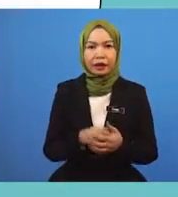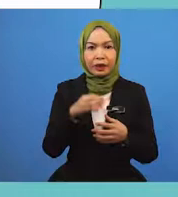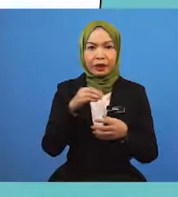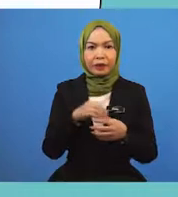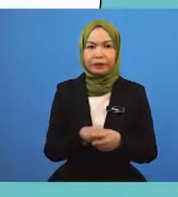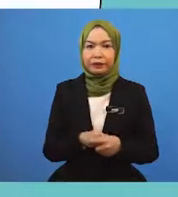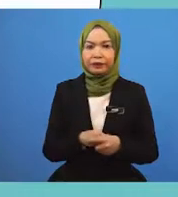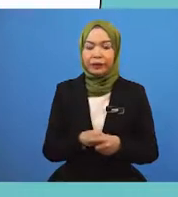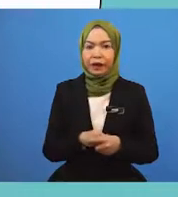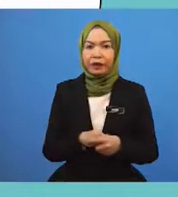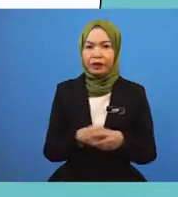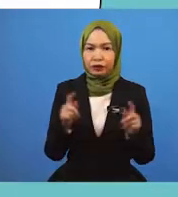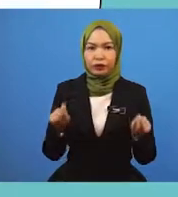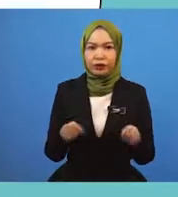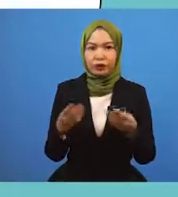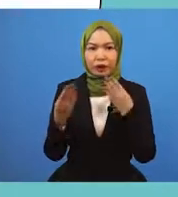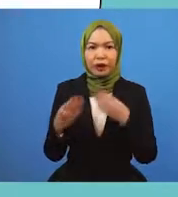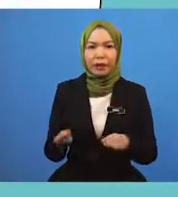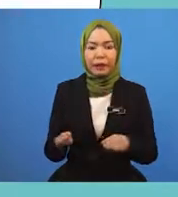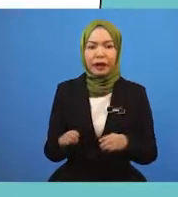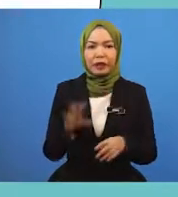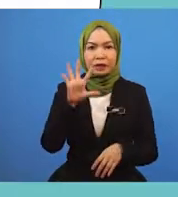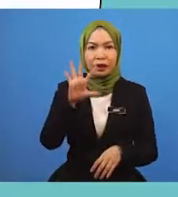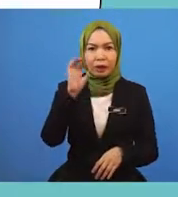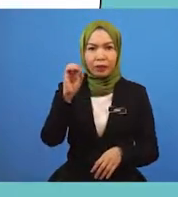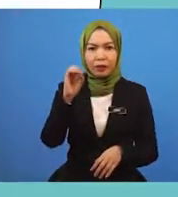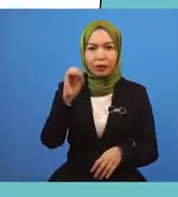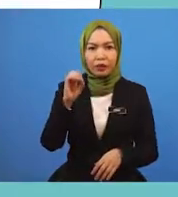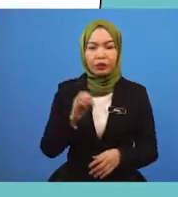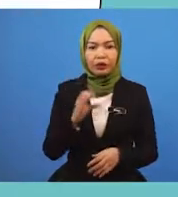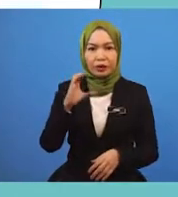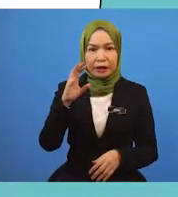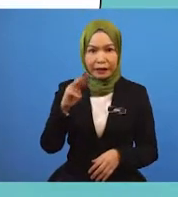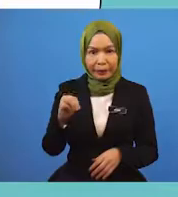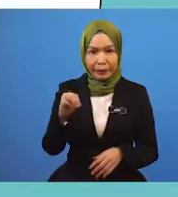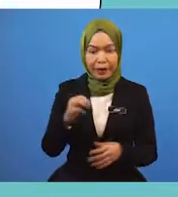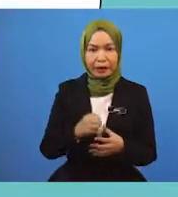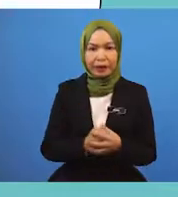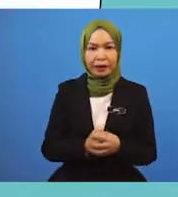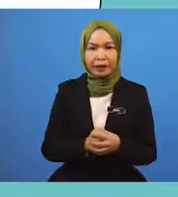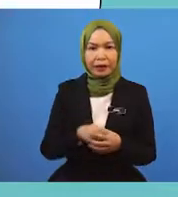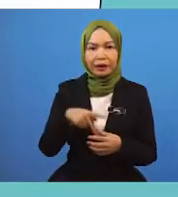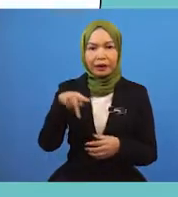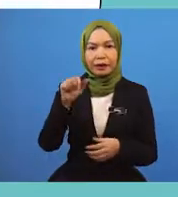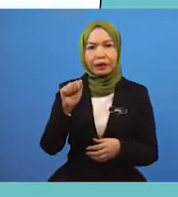balas antara 50 cm padu asid hidroklorik